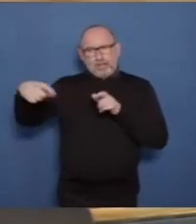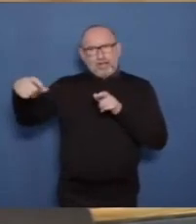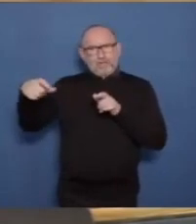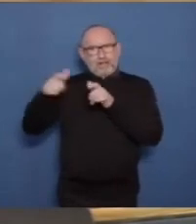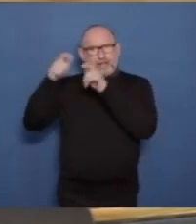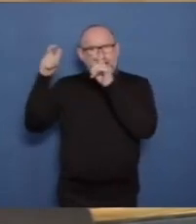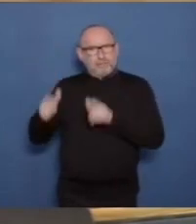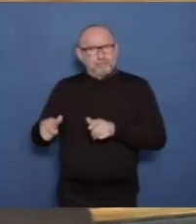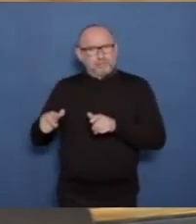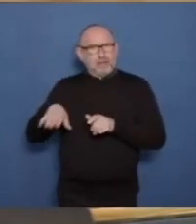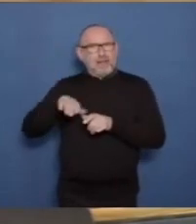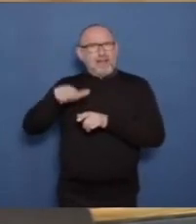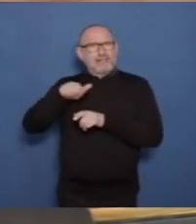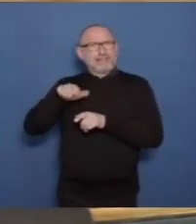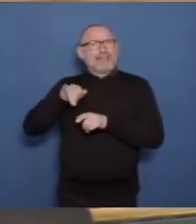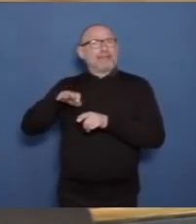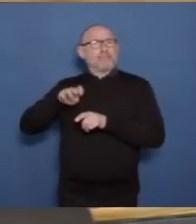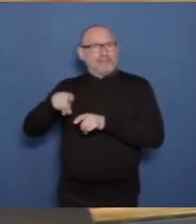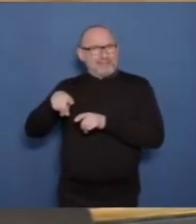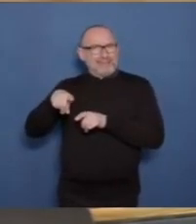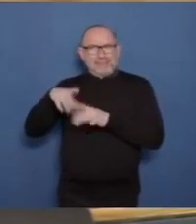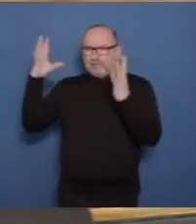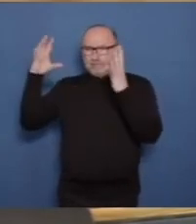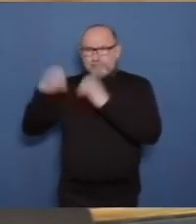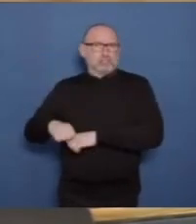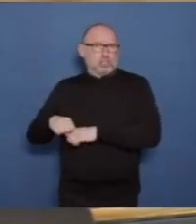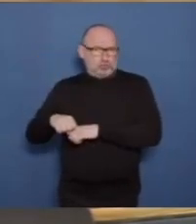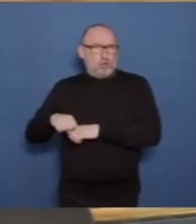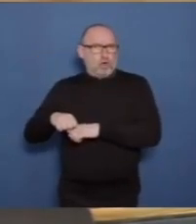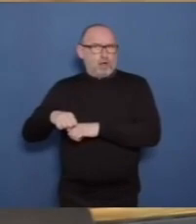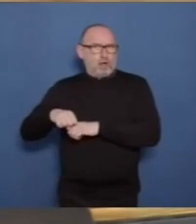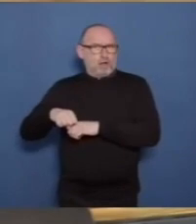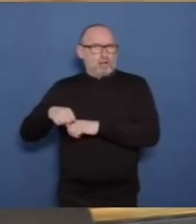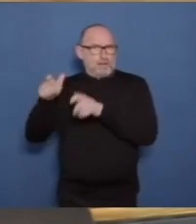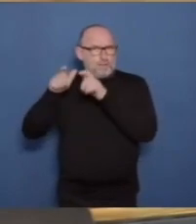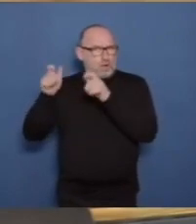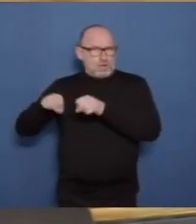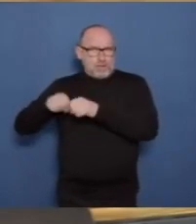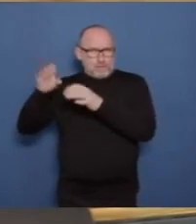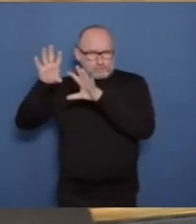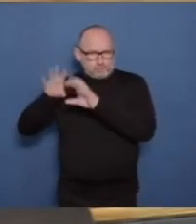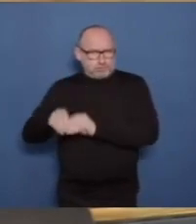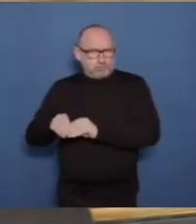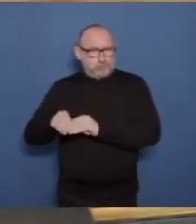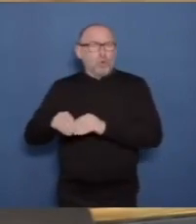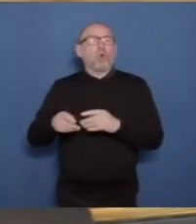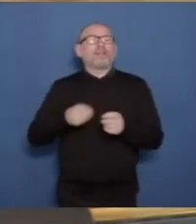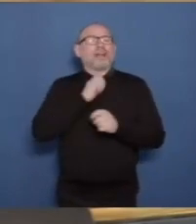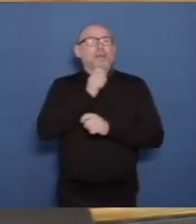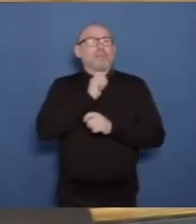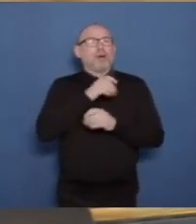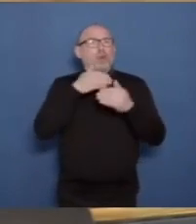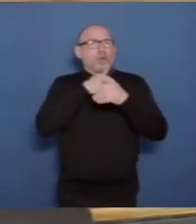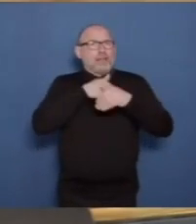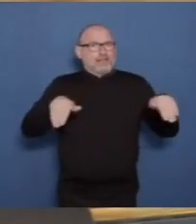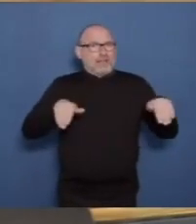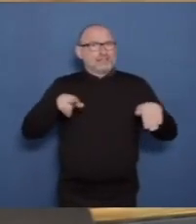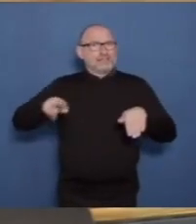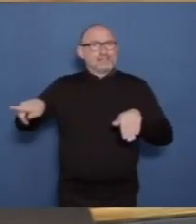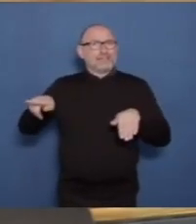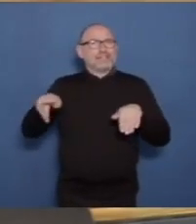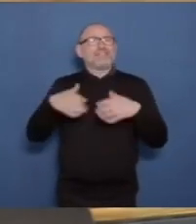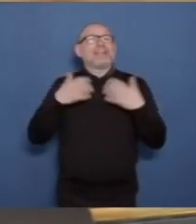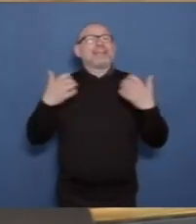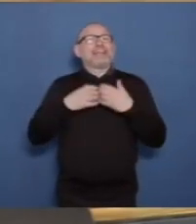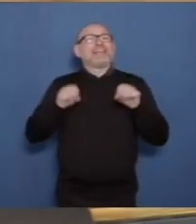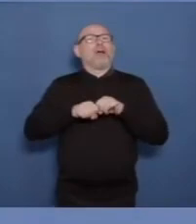von Al Jazeera und AP zerstört. Das ist laut Reporter ohne Grenzen ein Kriegsverbrechen. Wie bewerten